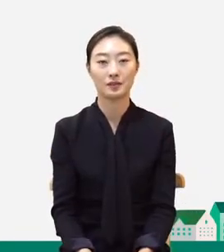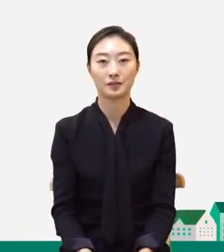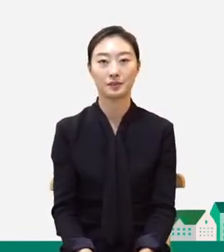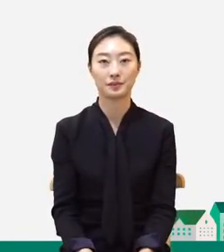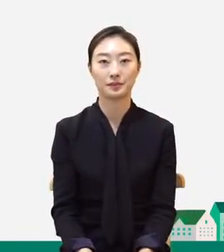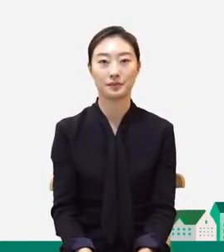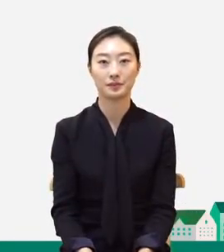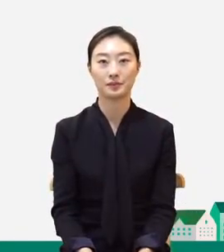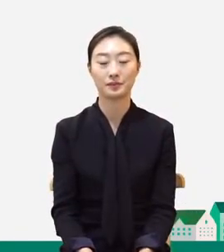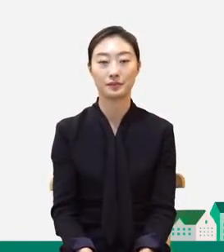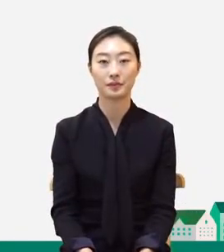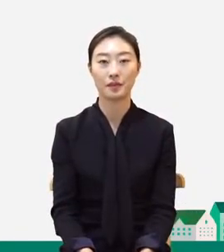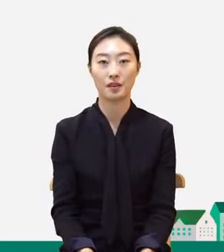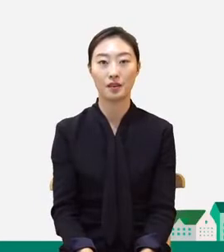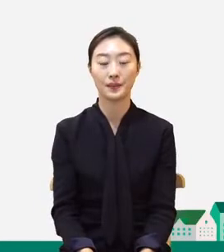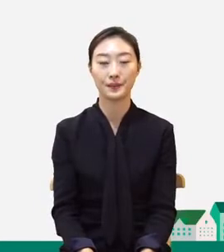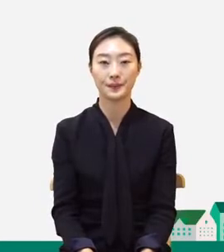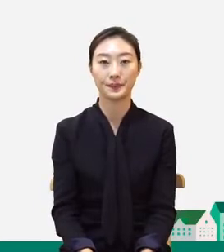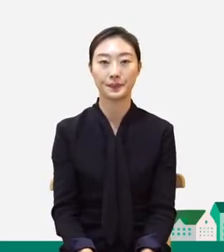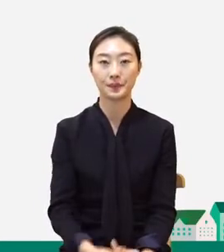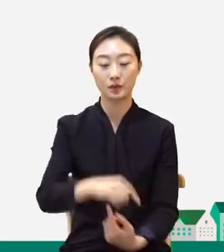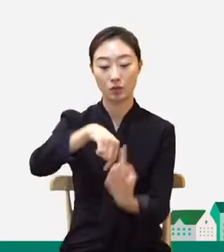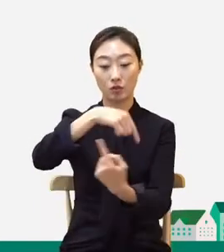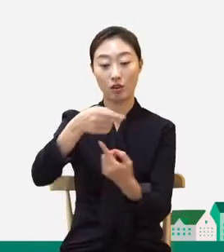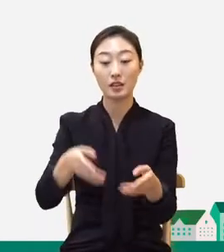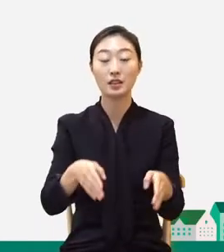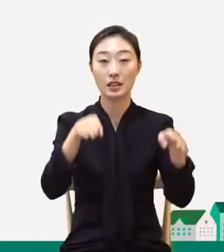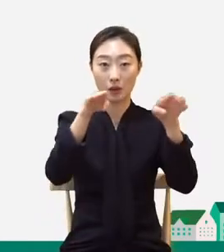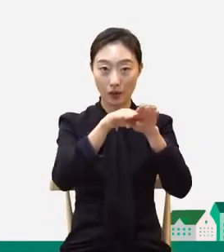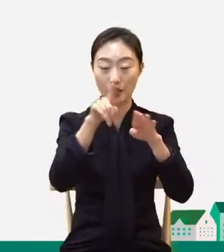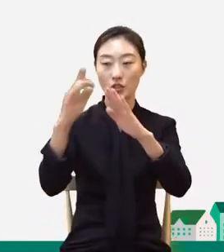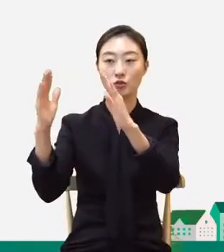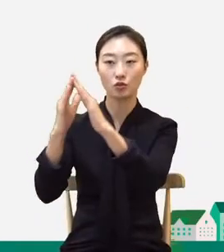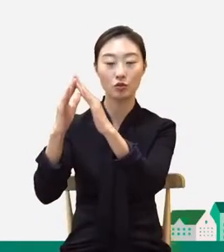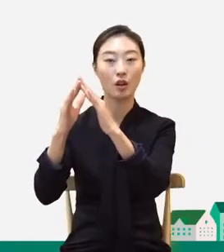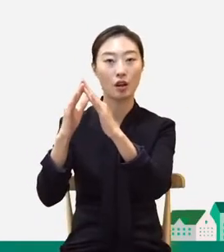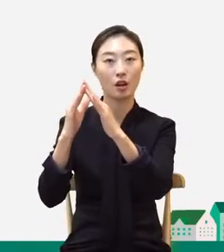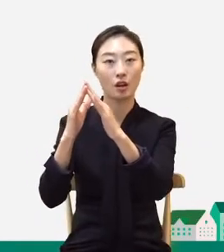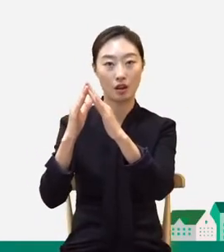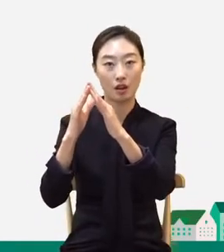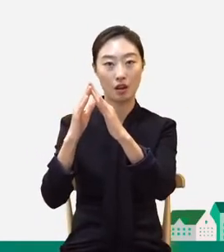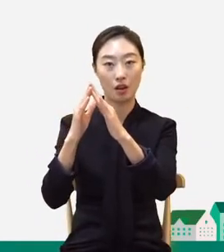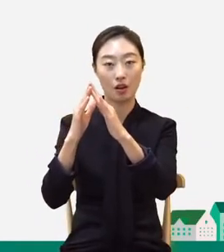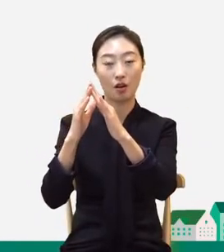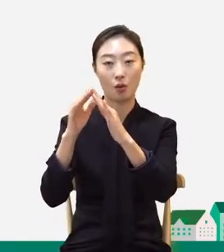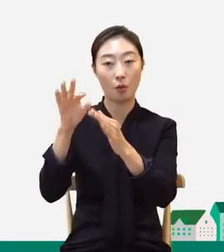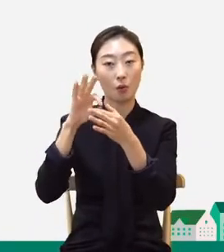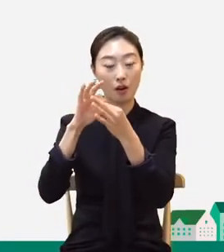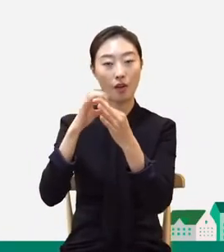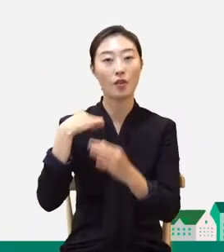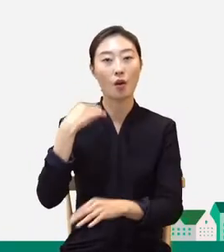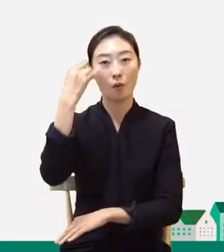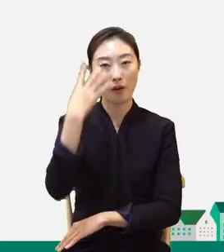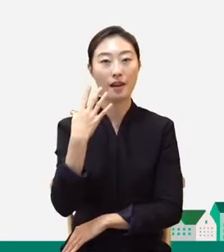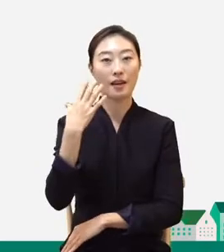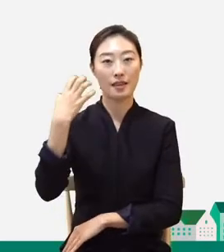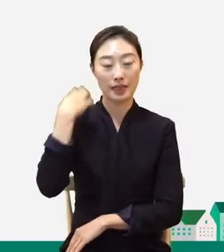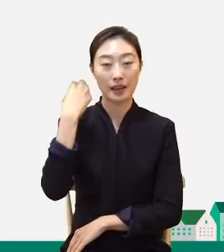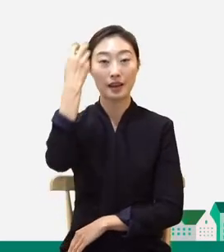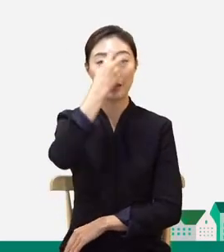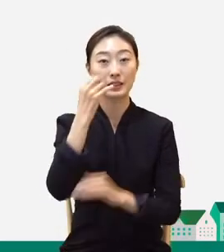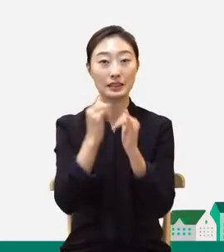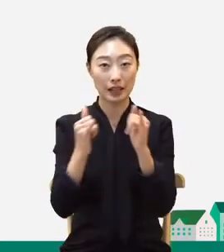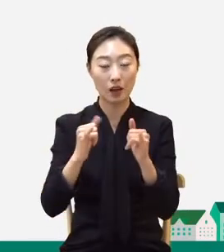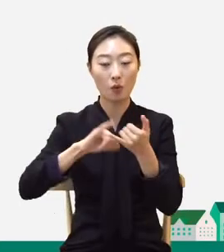물론 운영기간이 뭐 주택에 대해서 선한 관리자의 의무를 갖기 때문에